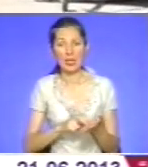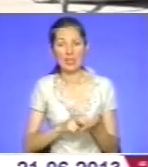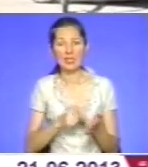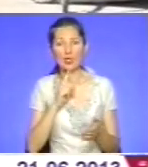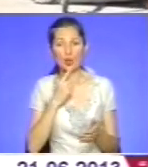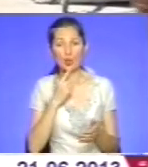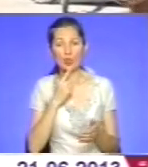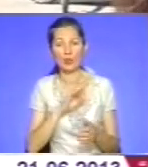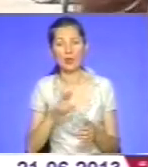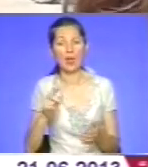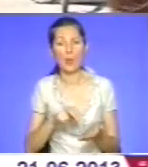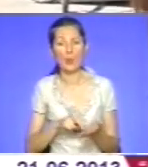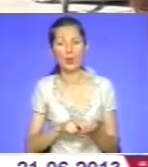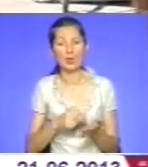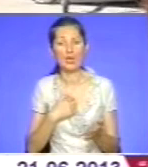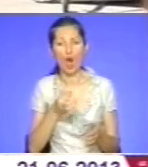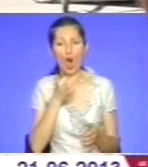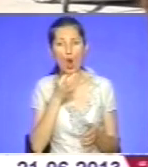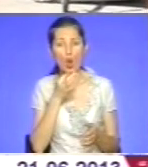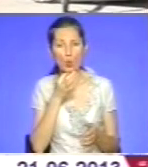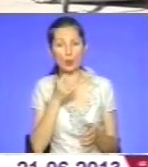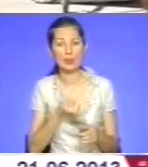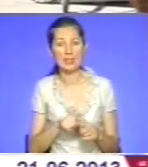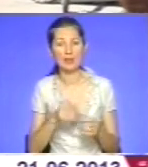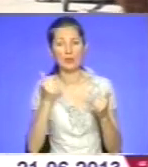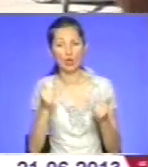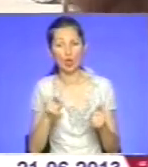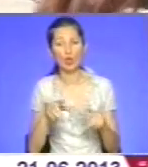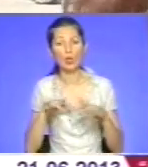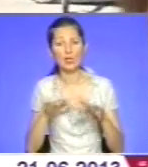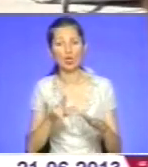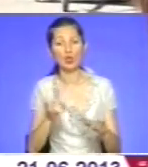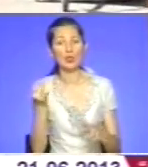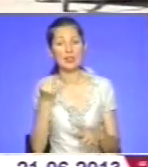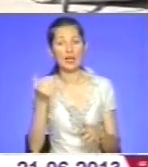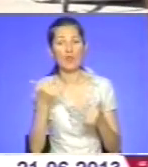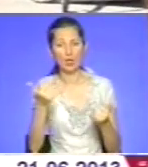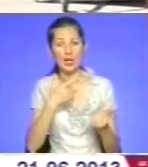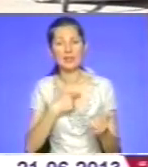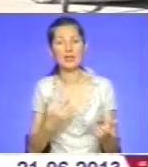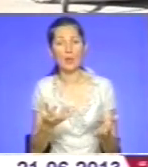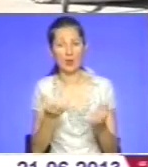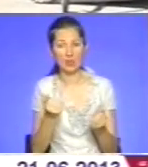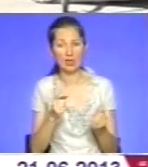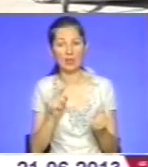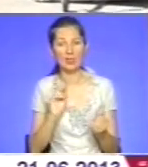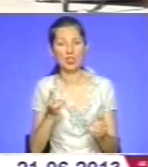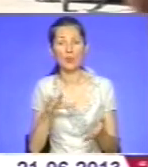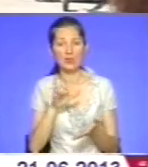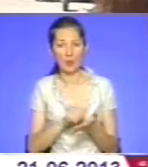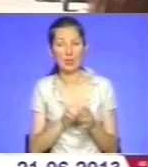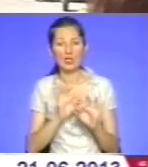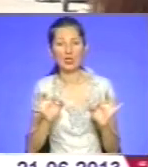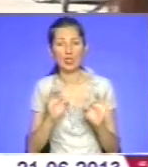боюсь труднощів. Я люблю це. Сьогодні тут на заході, що цікаво для себе почерпнула, чим ви займалися, власне, розкажіть.